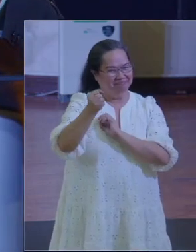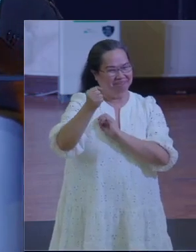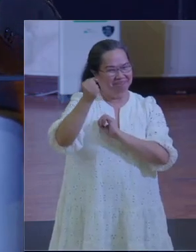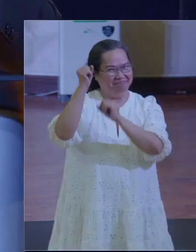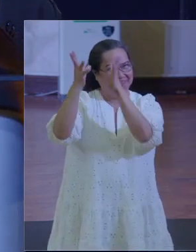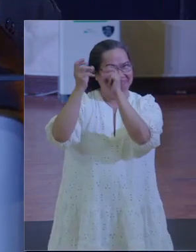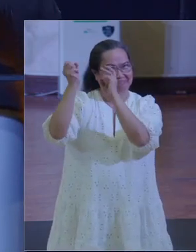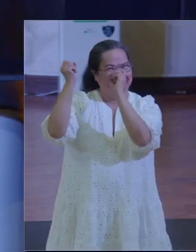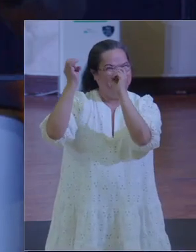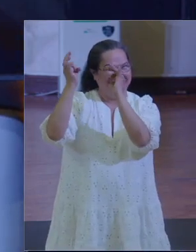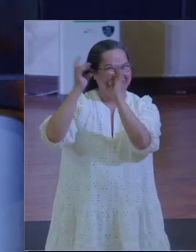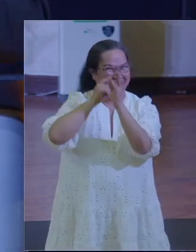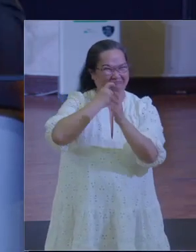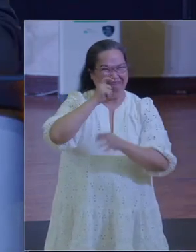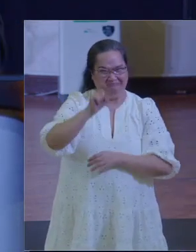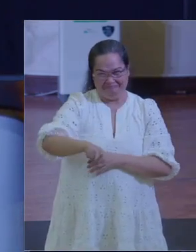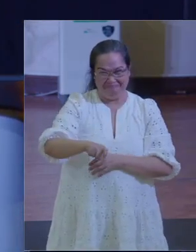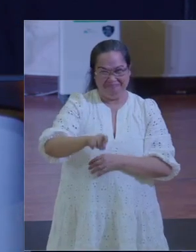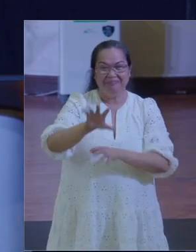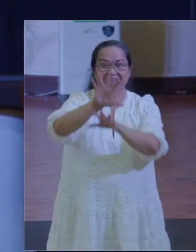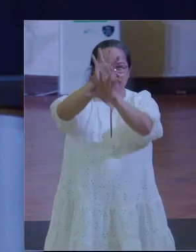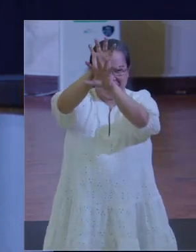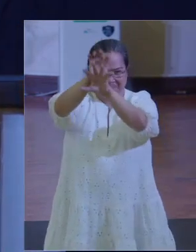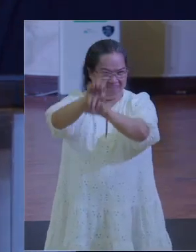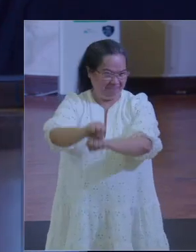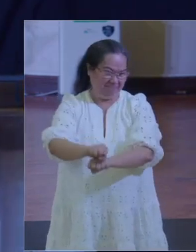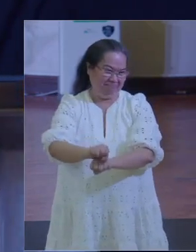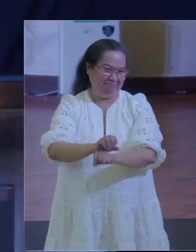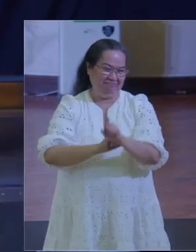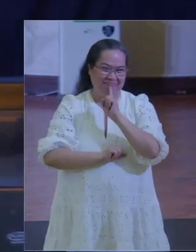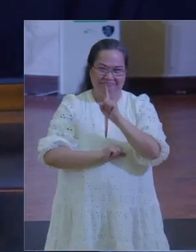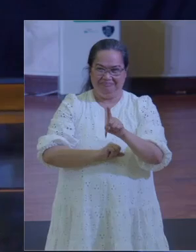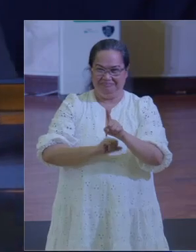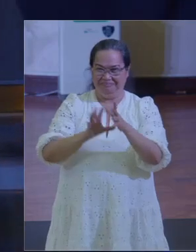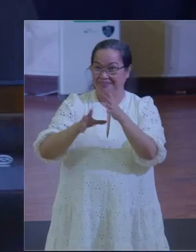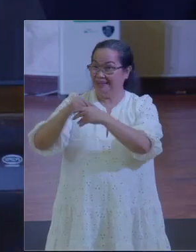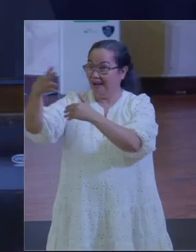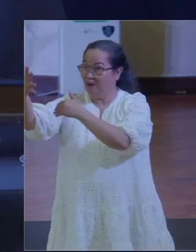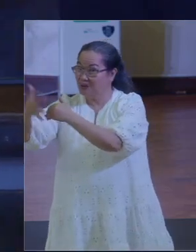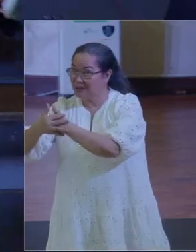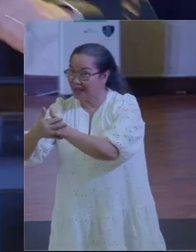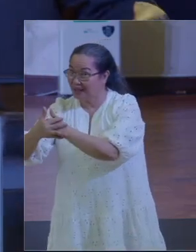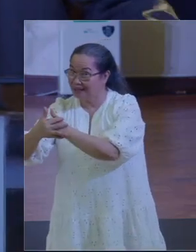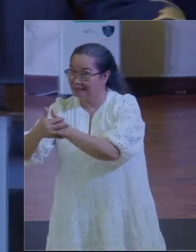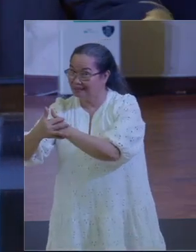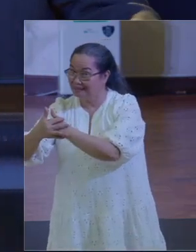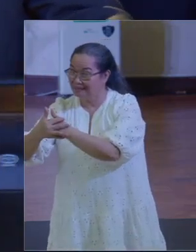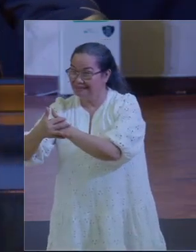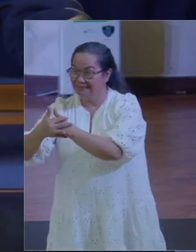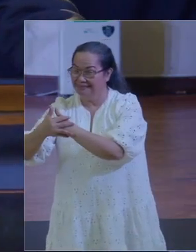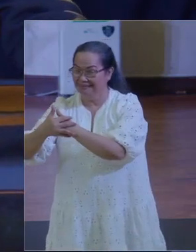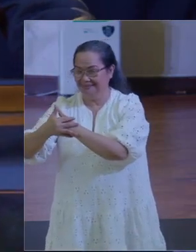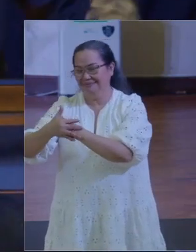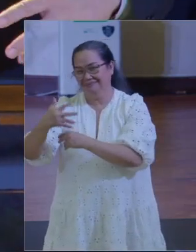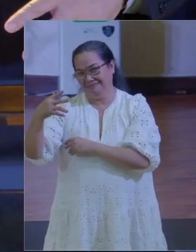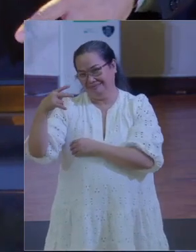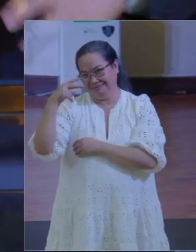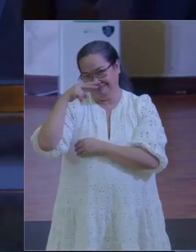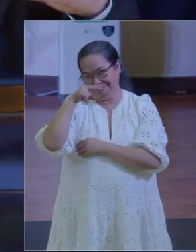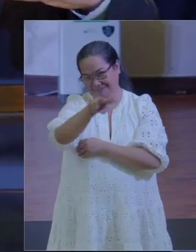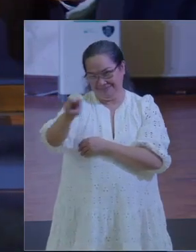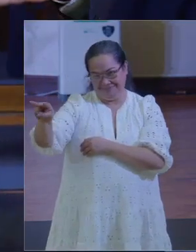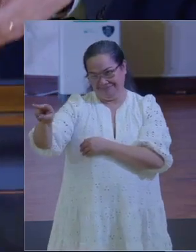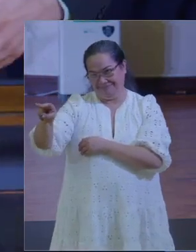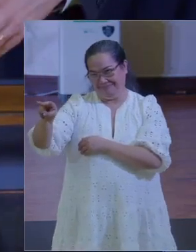maganda, magiging kasanayan yan. So, galing sa labas, ikokorap ka niya from within. Kasi yung